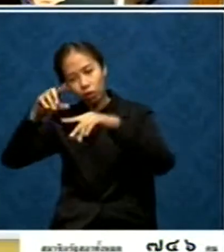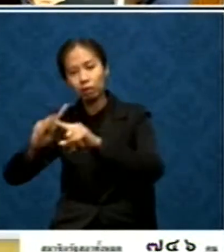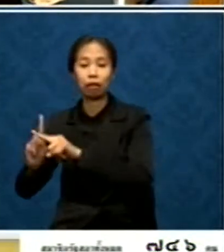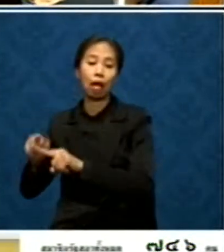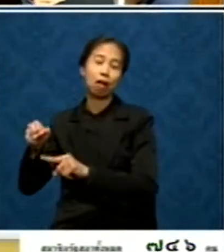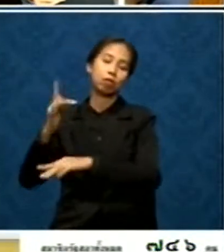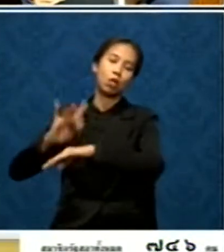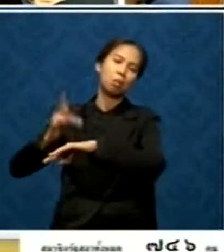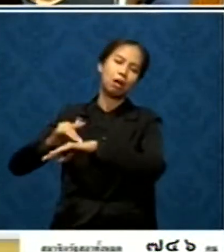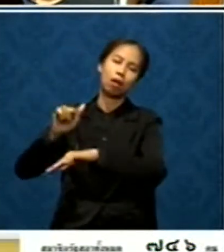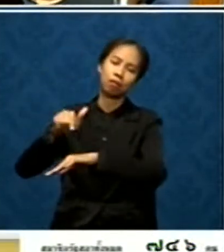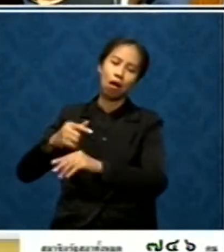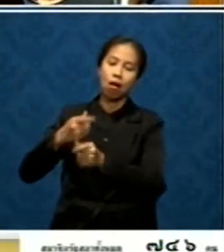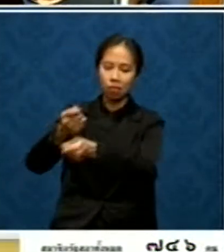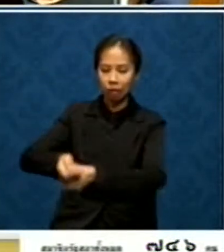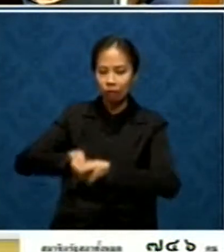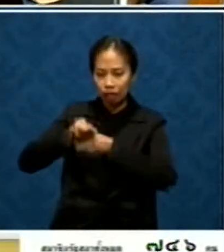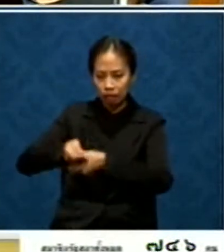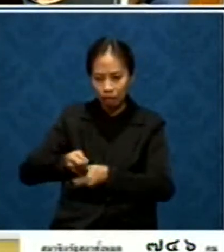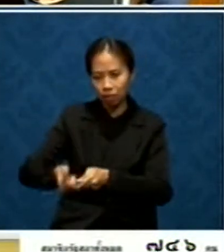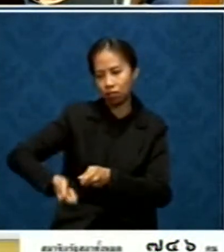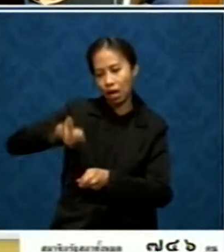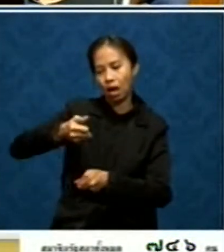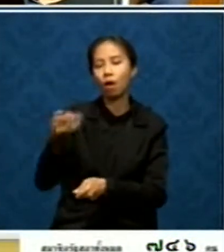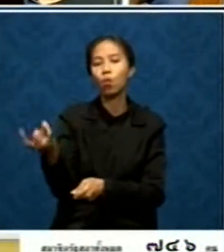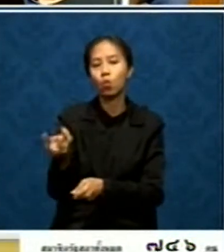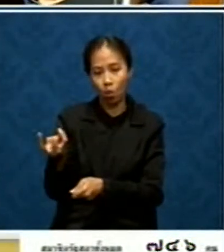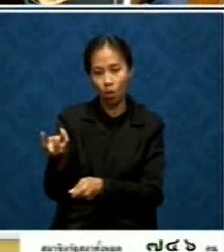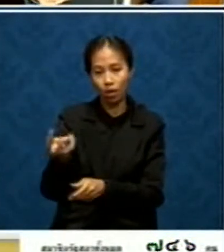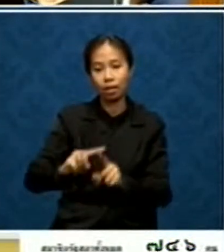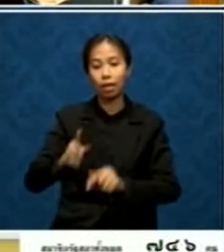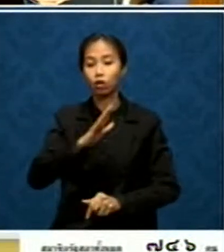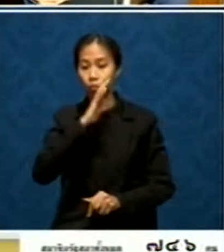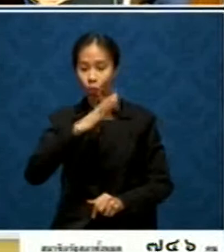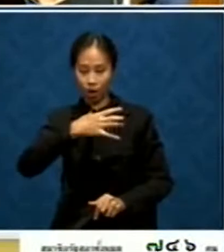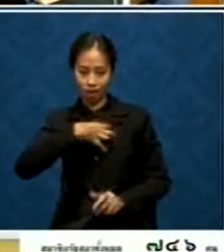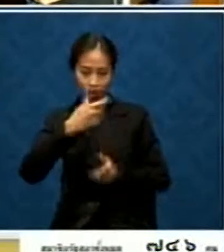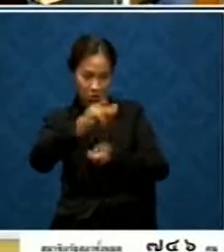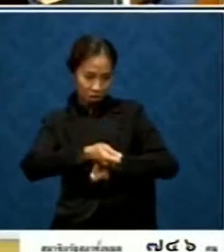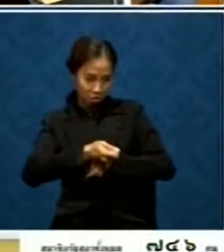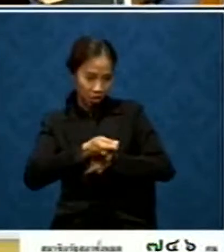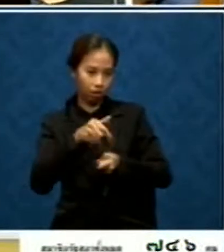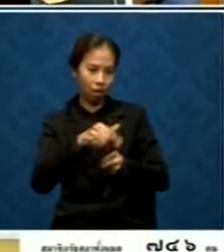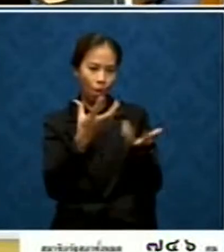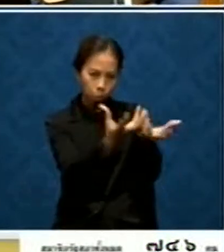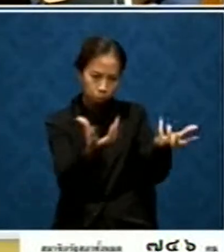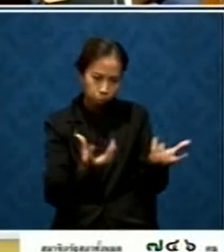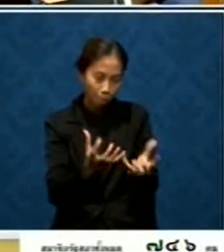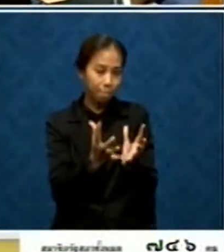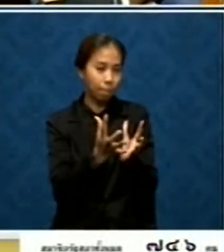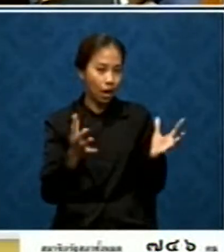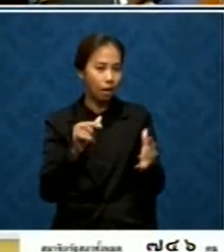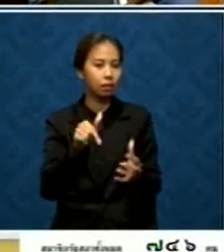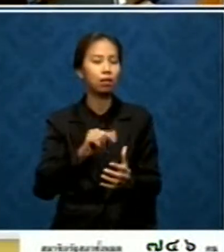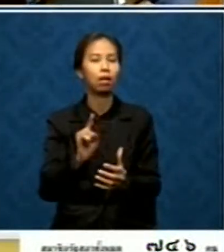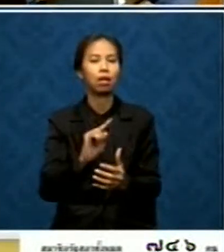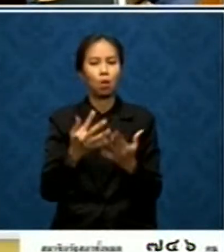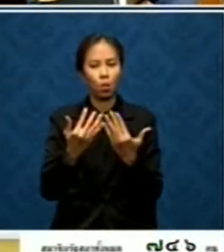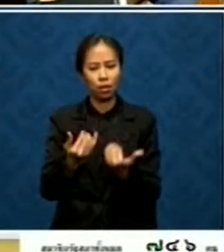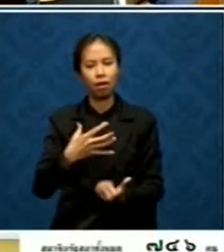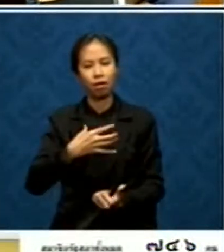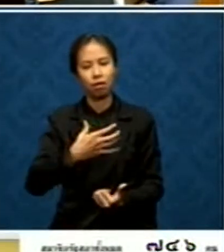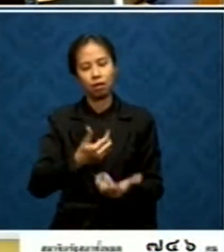ลผลิตต่ำแต่ค่าใช้จ่ายในการผลิตที่มีแนวโน้มสูงขึ้นเรื่อยๆส่งผลให้เกษตรกรไทยมีหนี้สินเ